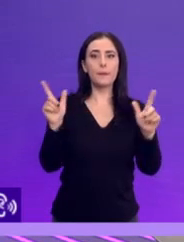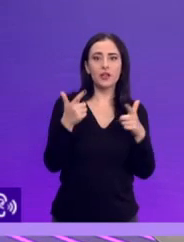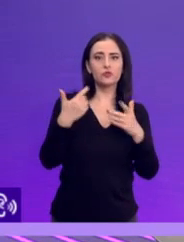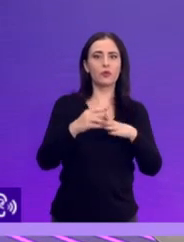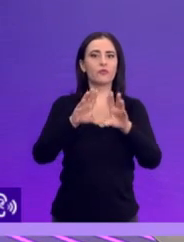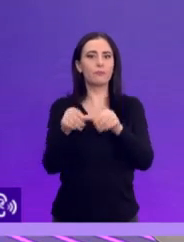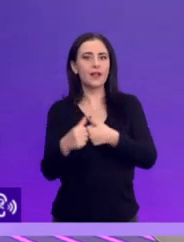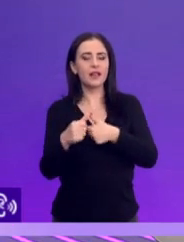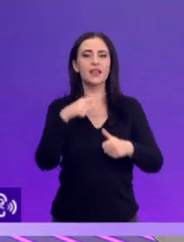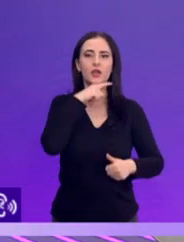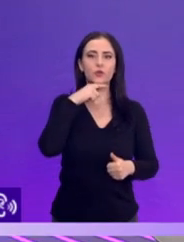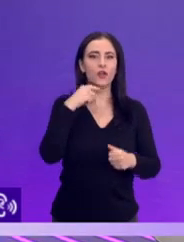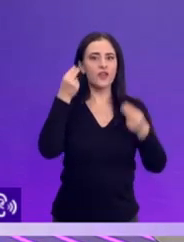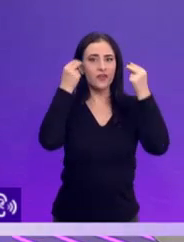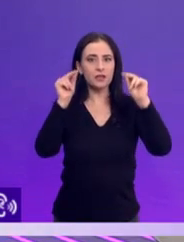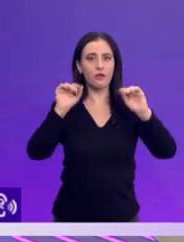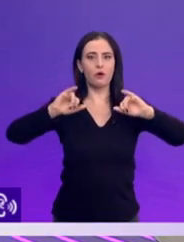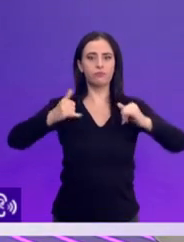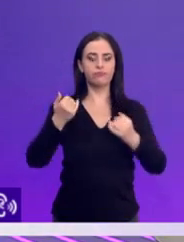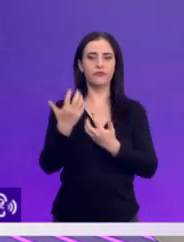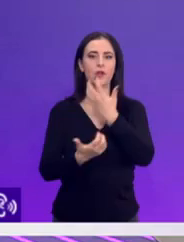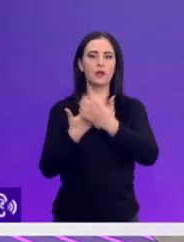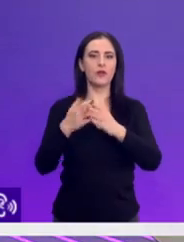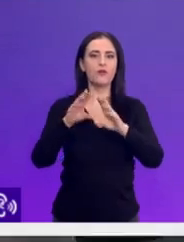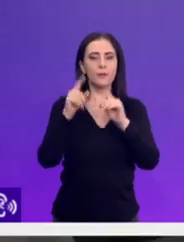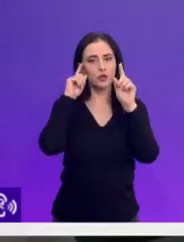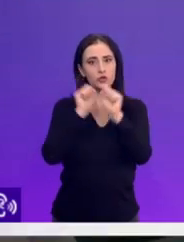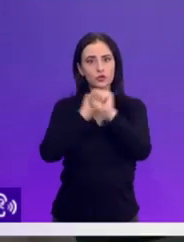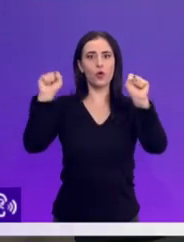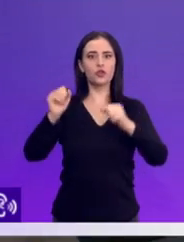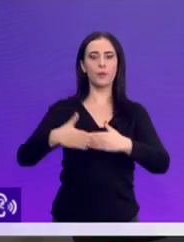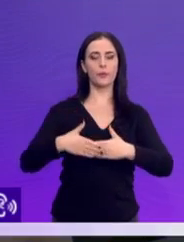că s-au prăpădit în flăcări a fost un șoc pentru familie și apropiați.